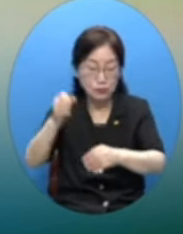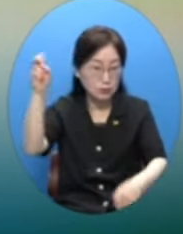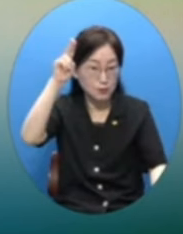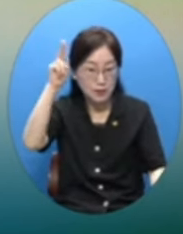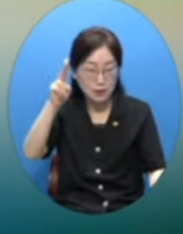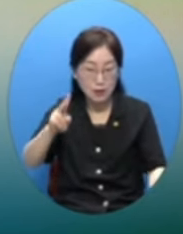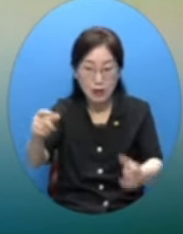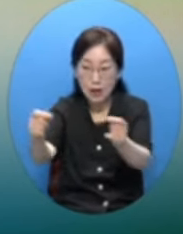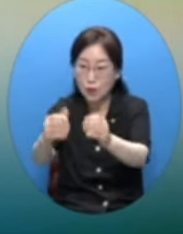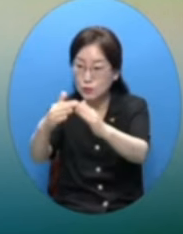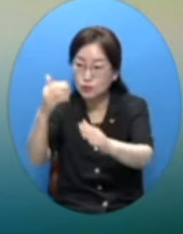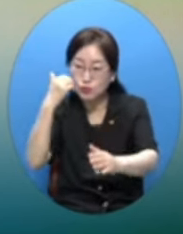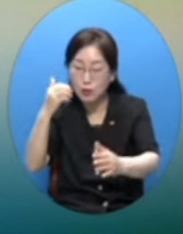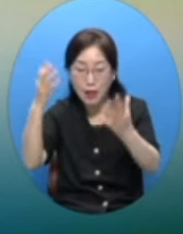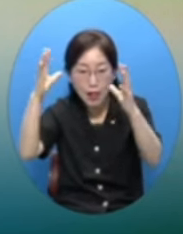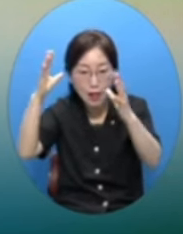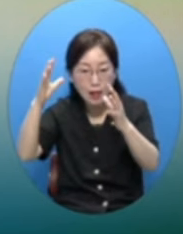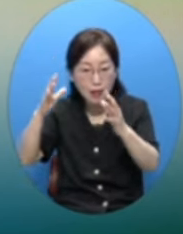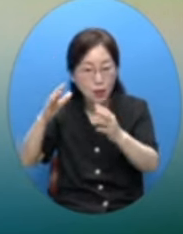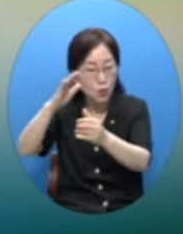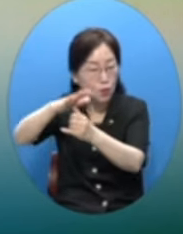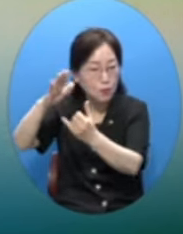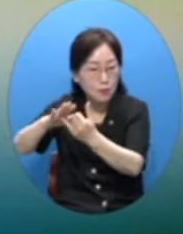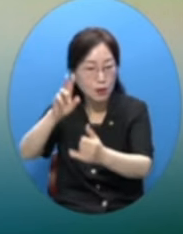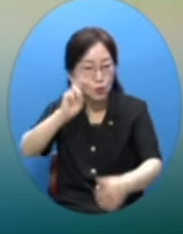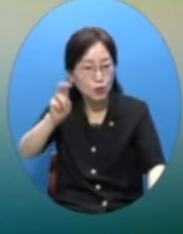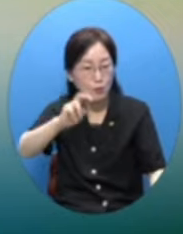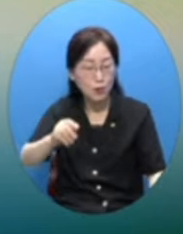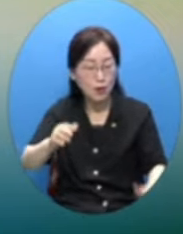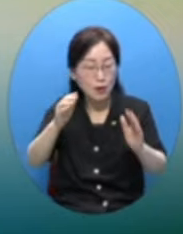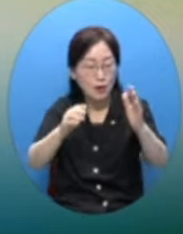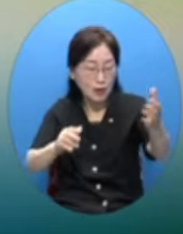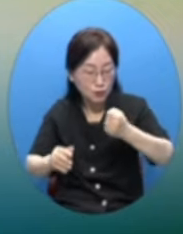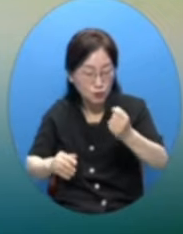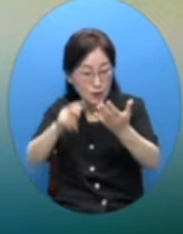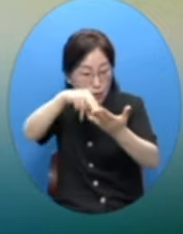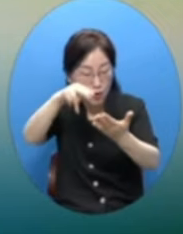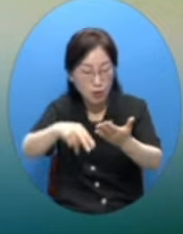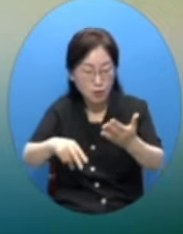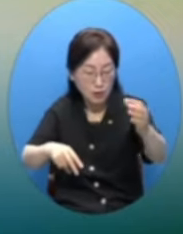가까운 집에서 나는 어린 나이에 노래서를 들었다. 들고 읽어라, 들고 읽어라.